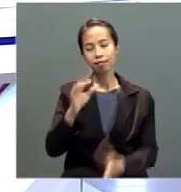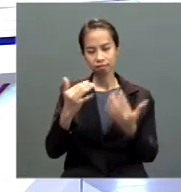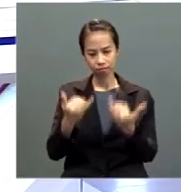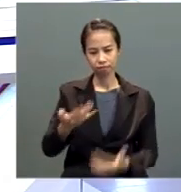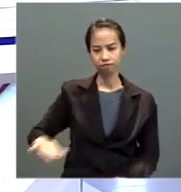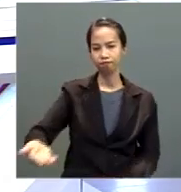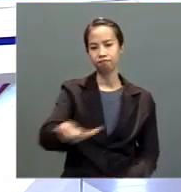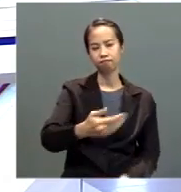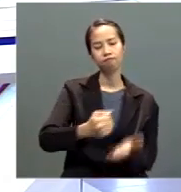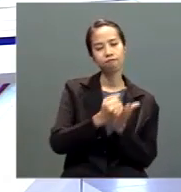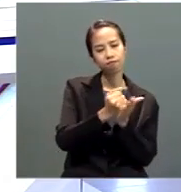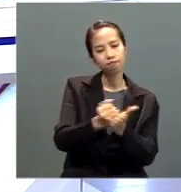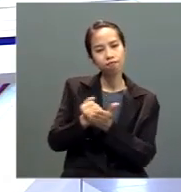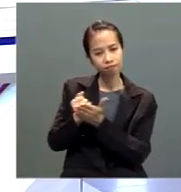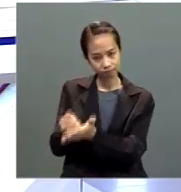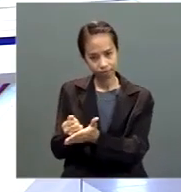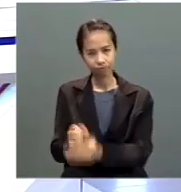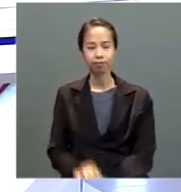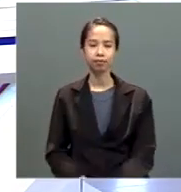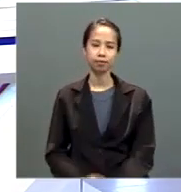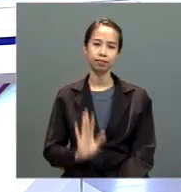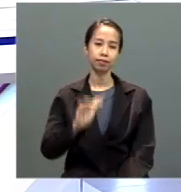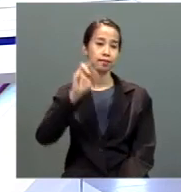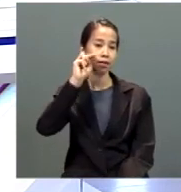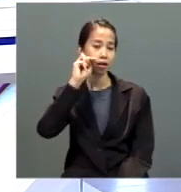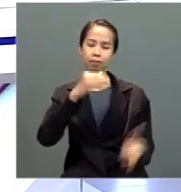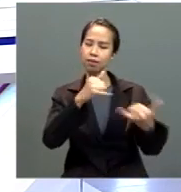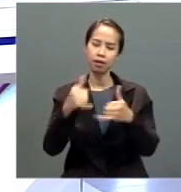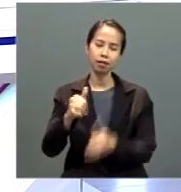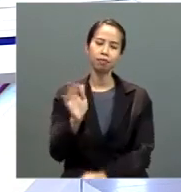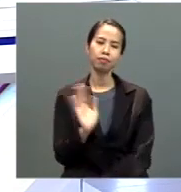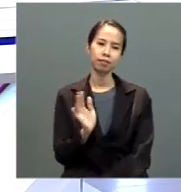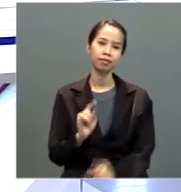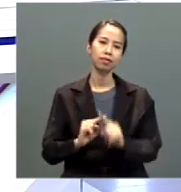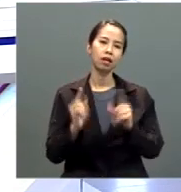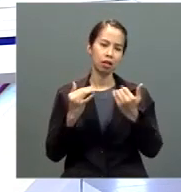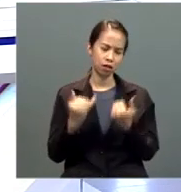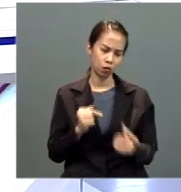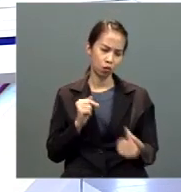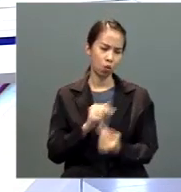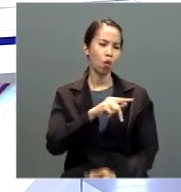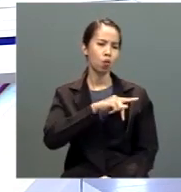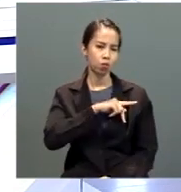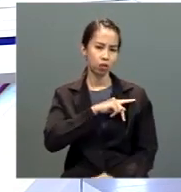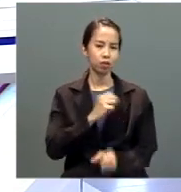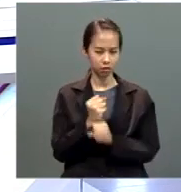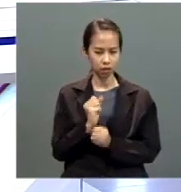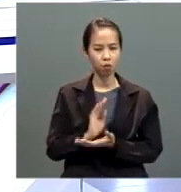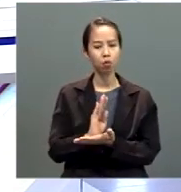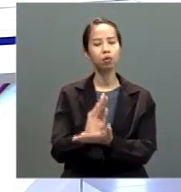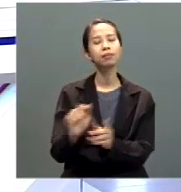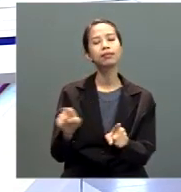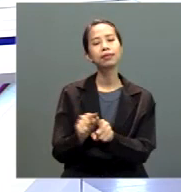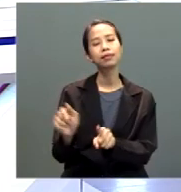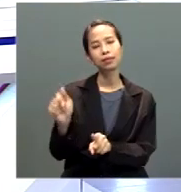แล้วครับแต่ว่าอย่างหนึ่งที่สงกรานต์น้ำไม่เล่นแต่อย่างหนึ่งคือคนไทยเป็นเมืองพุทธพุทธศาสนิกชนก็ยังคงทำบุญเหมือนเดิมน